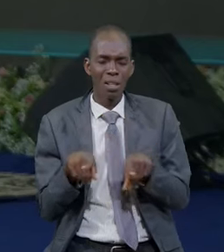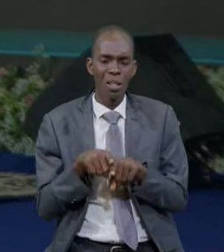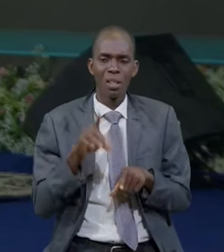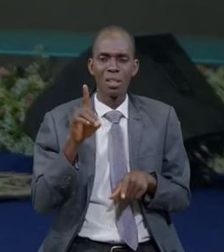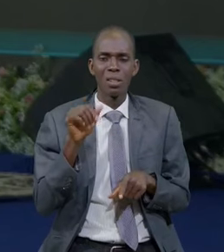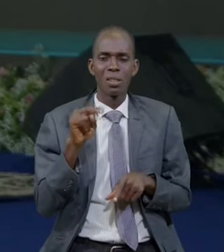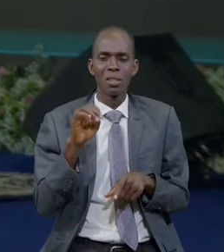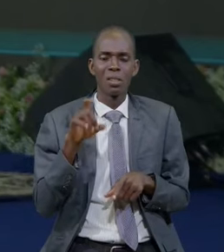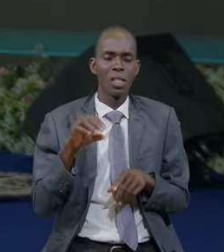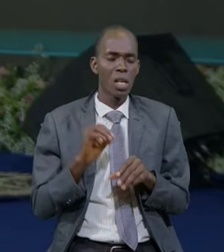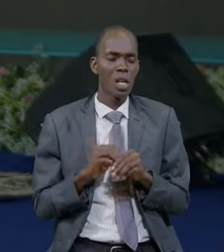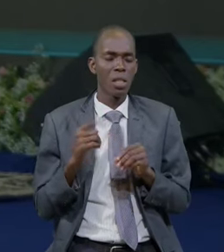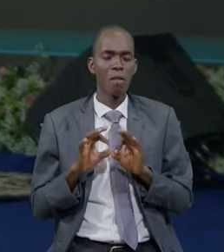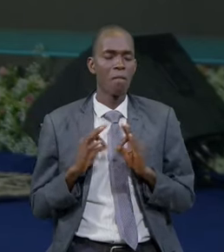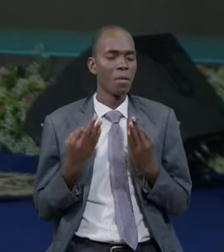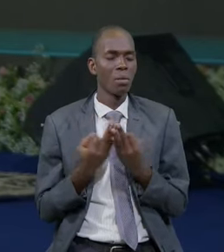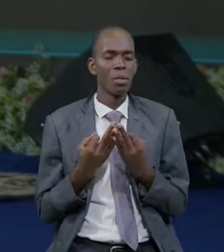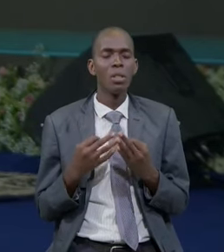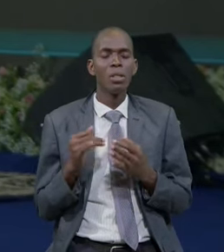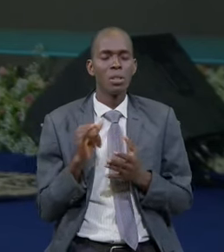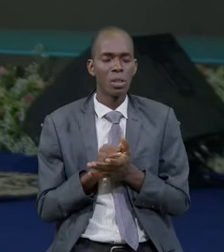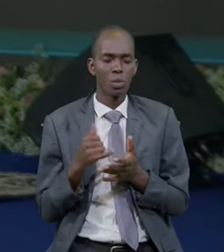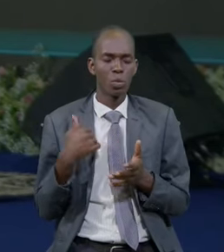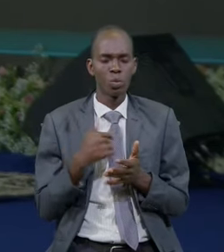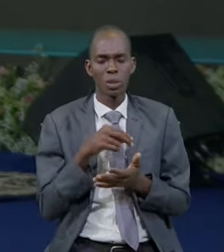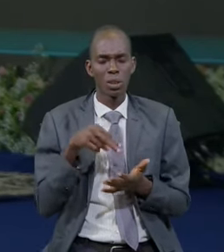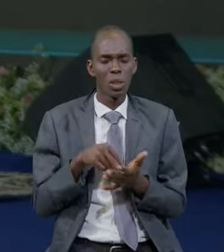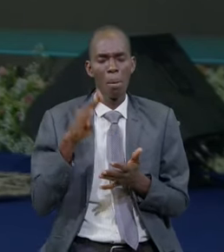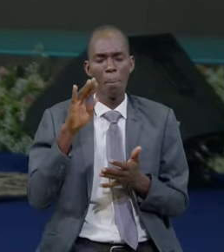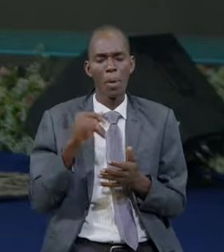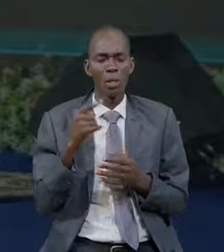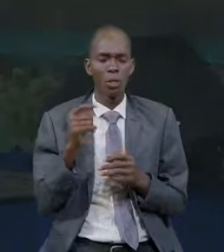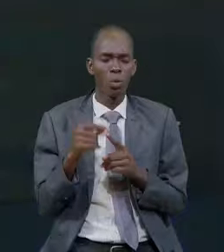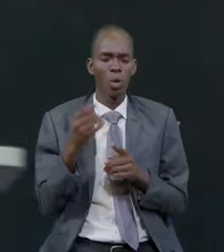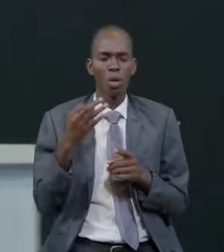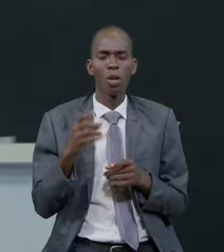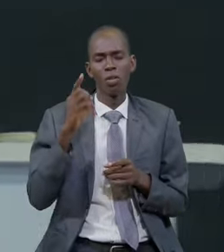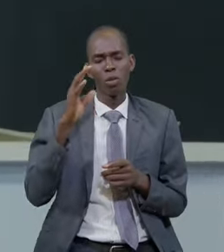pourra tenir par la parole de Dieu saint, juste.